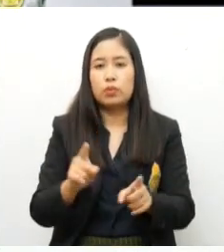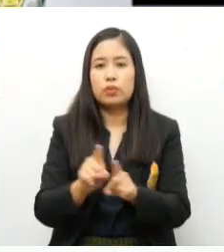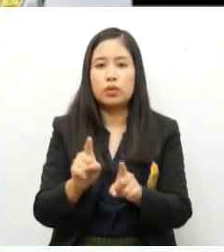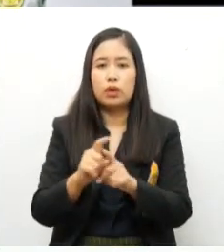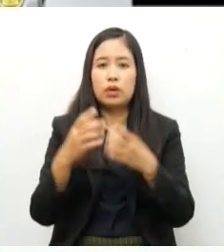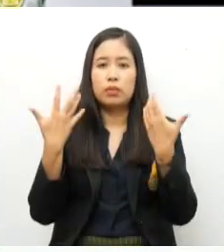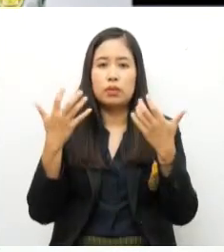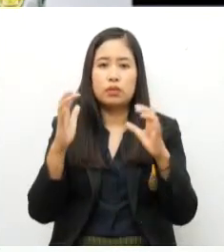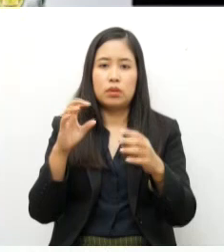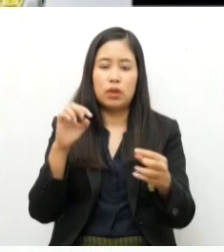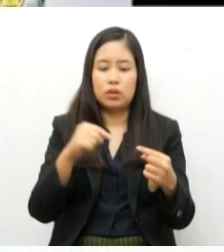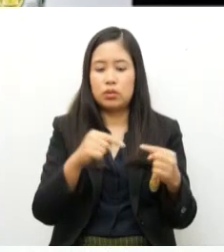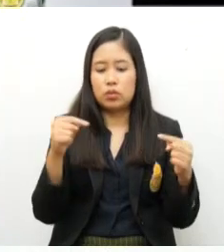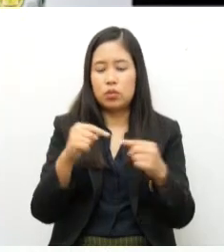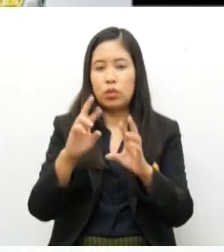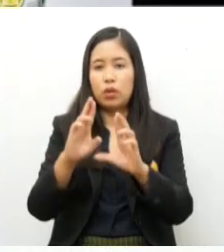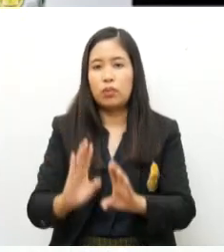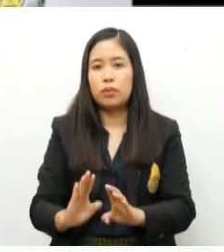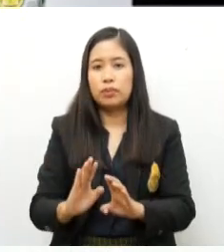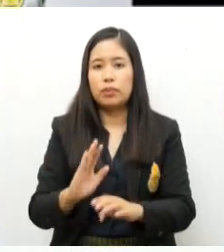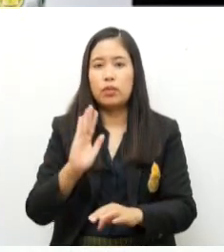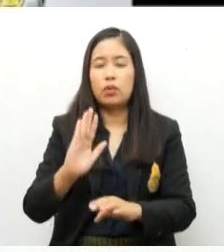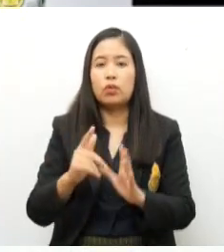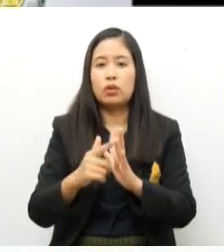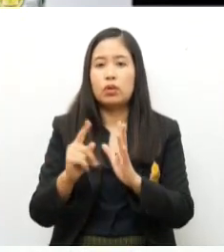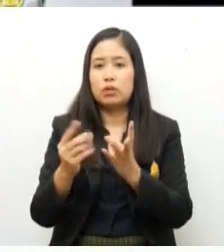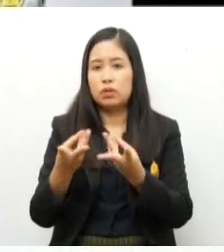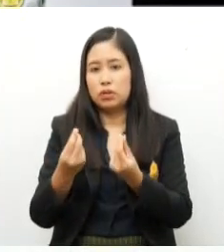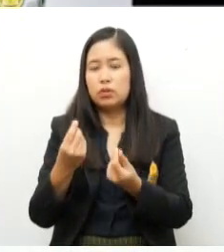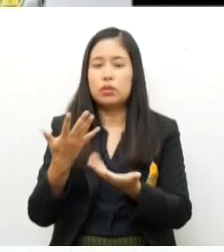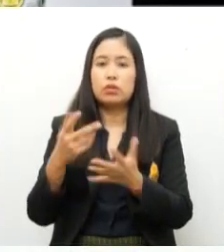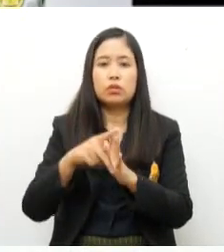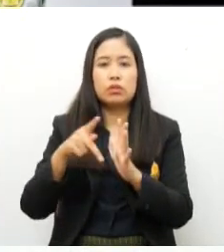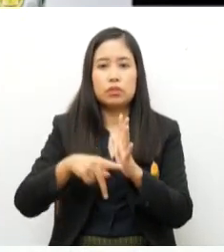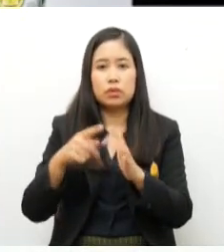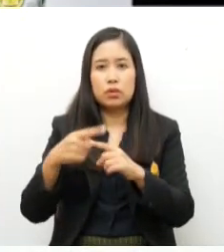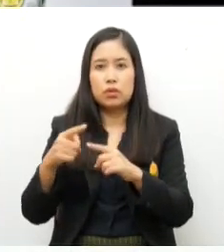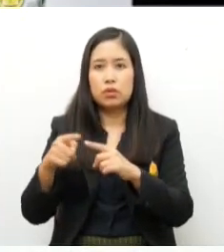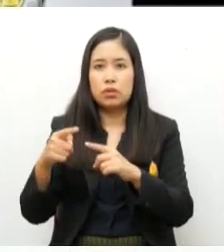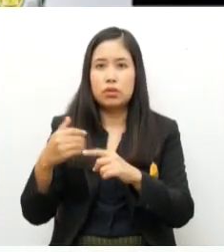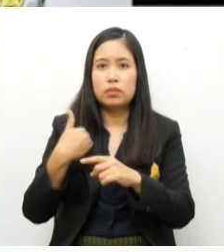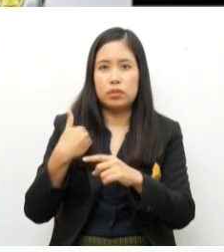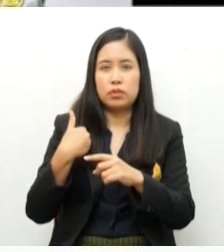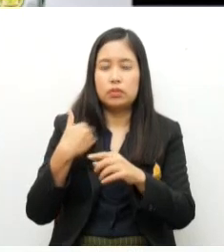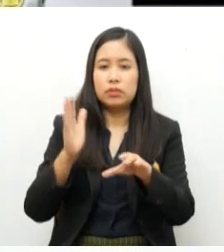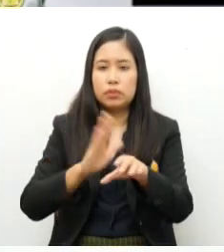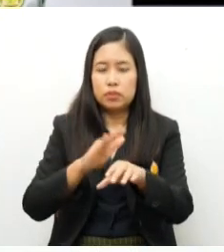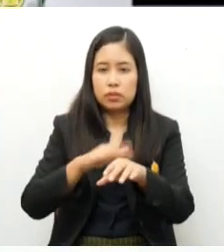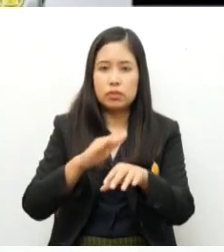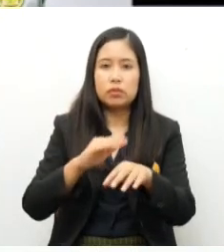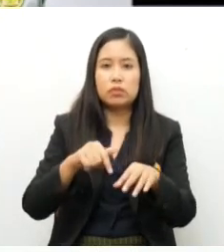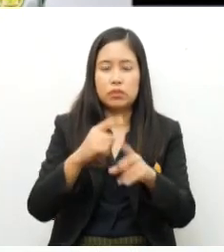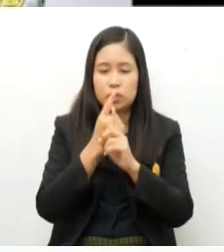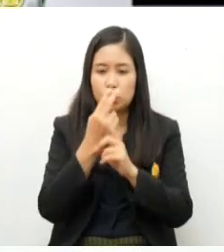ามาสู่ระบบนะครับของการคัดเลือกของพวกเราก็ขอประชาสัมพันธ์เชิญชวนให้ทุกท่านได้ติดต